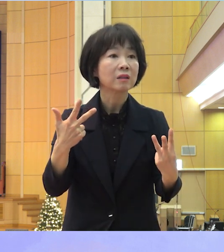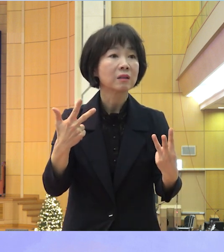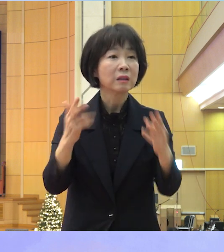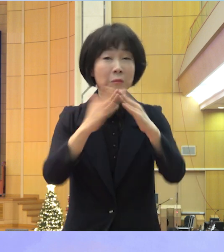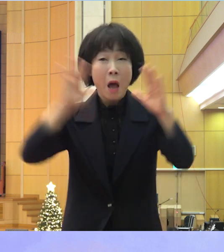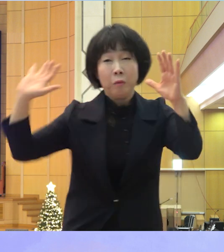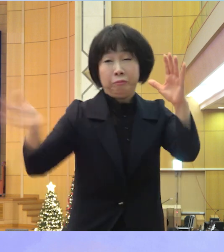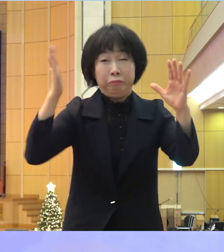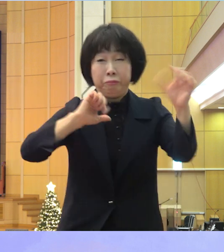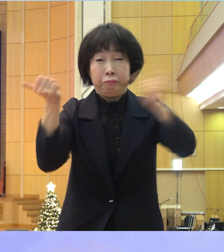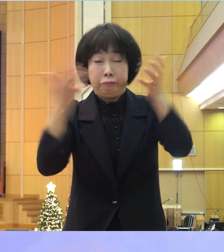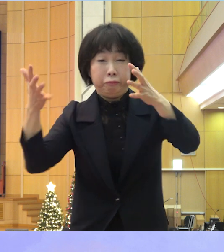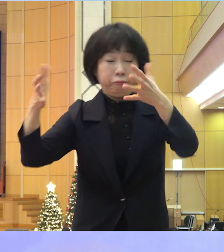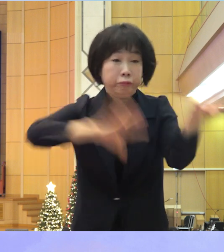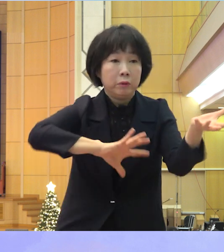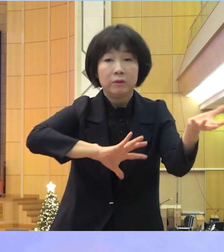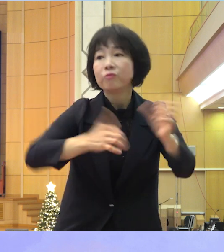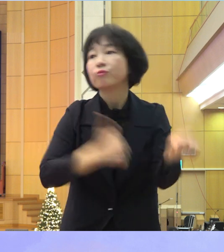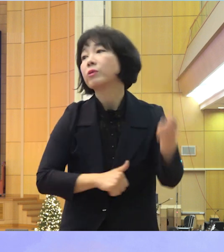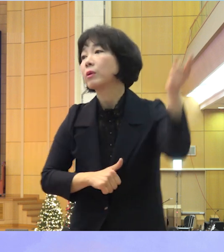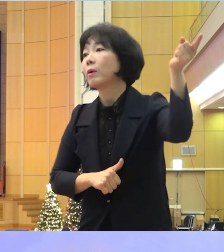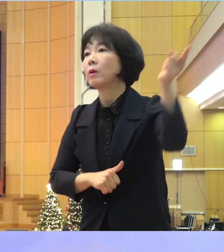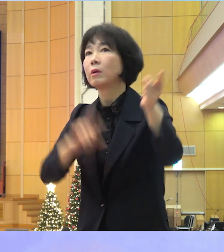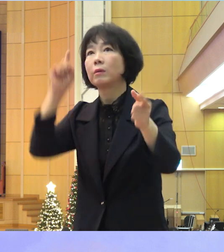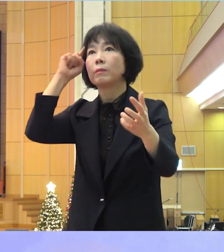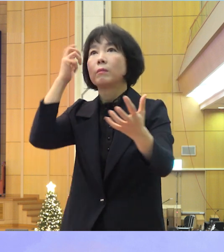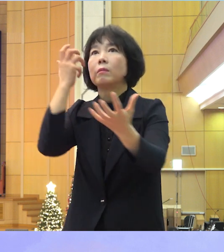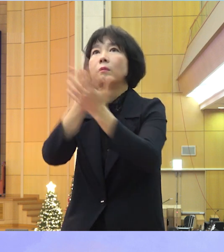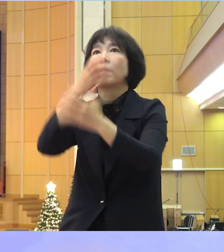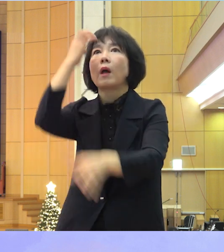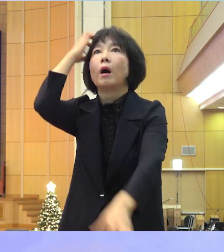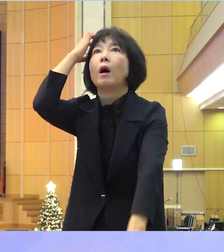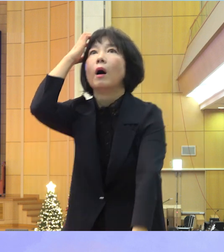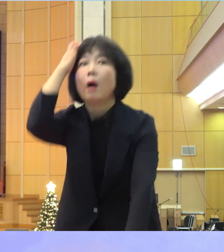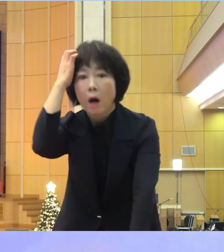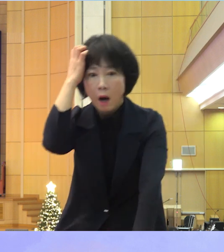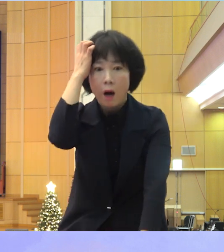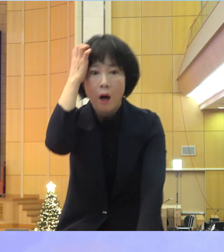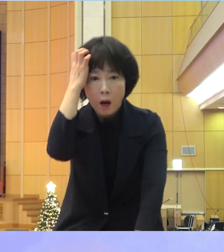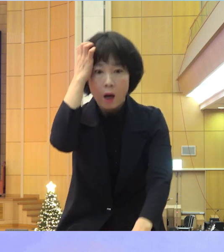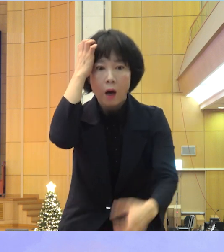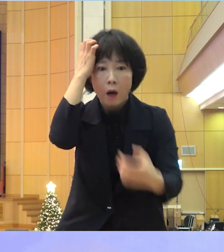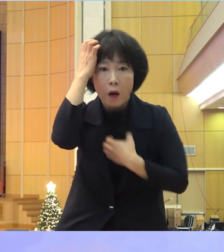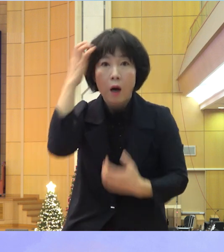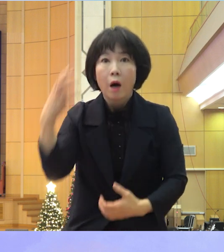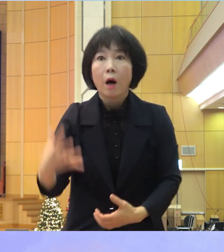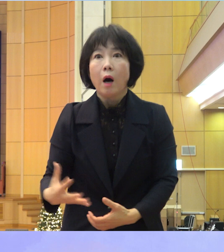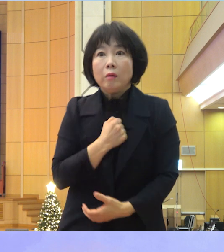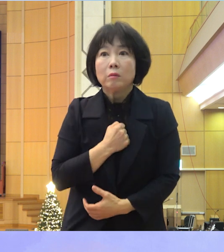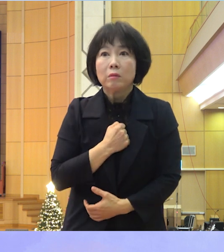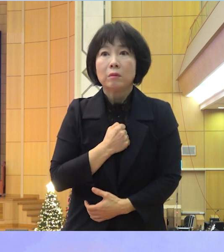희망과 용기를 가질 수 있겠으나 자녀가 10남매가 다 죽어버렸습니다.